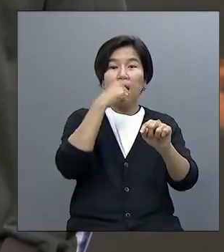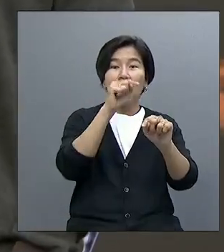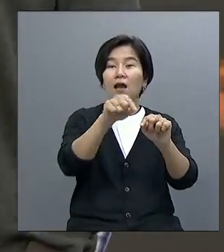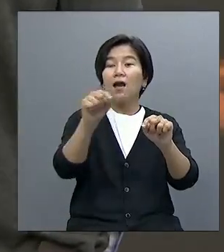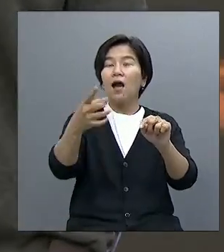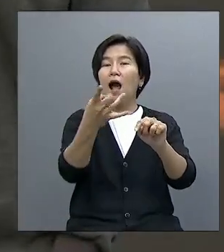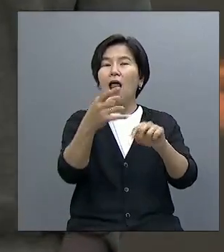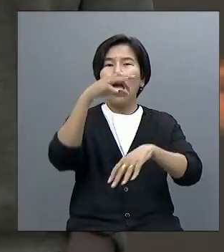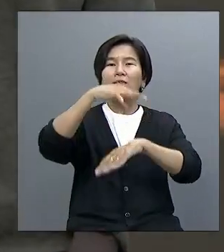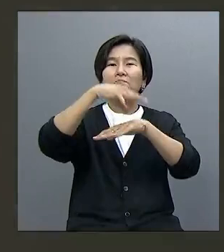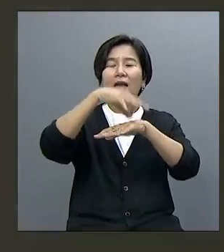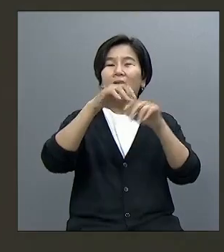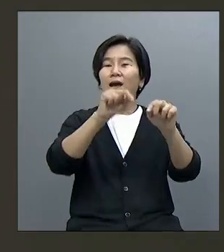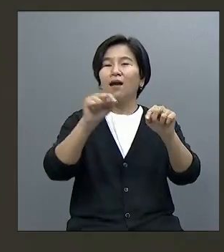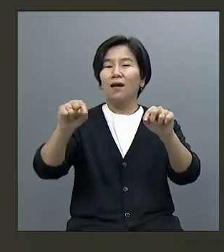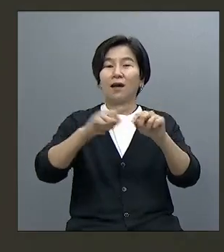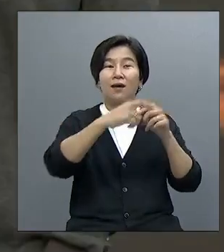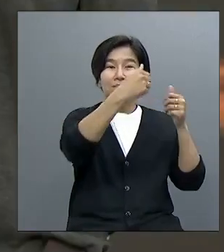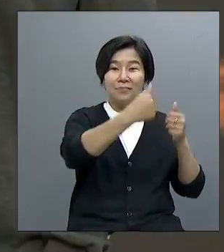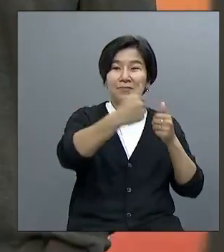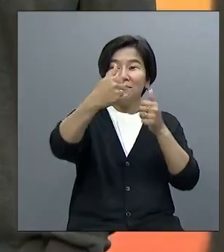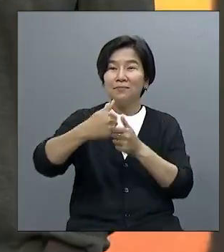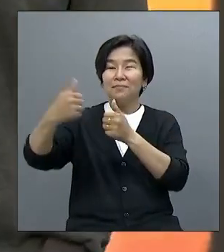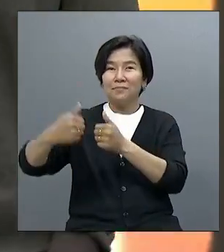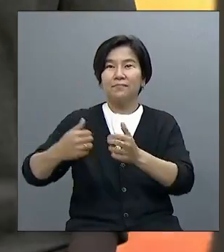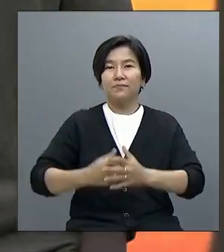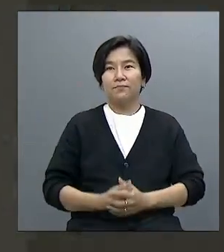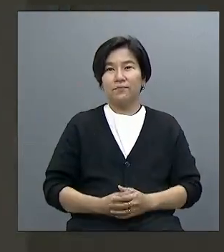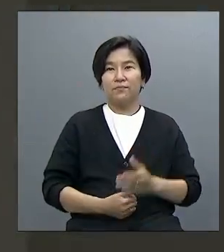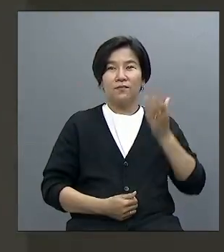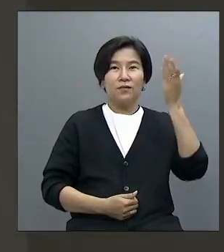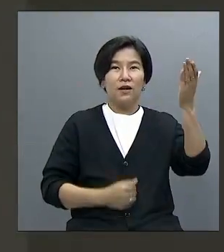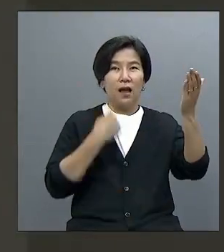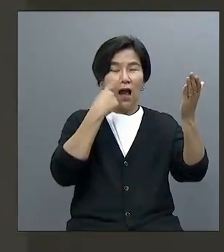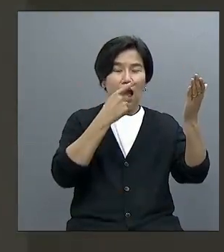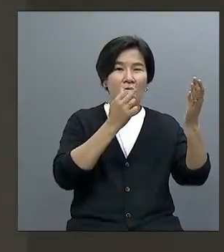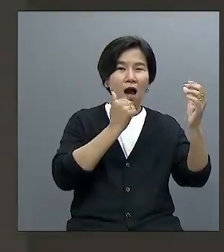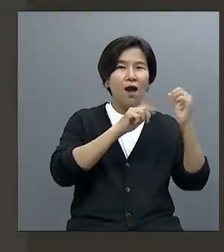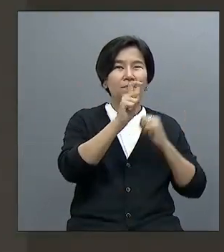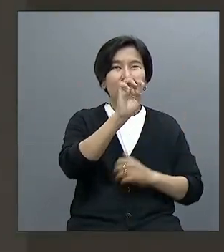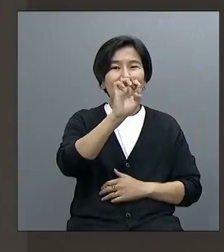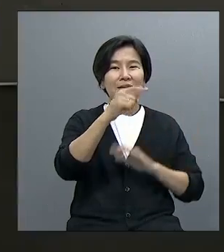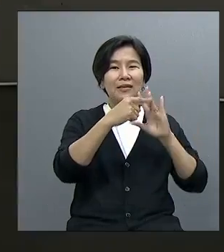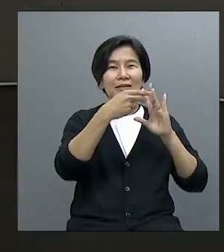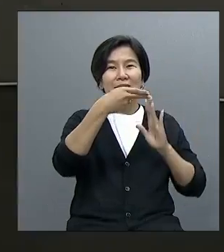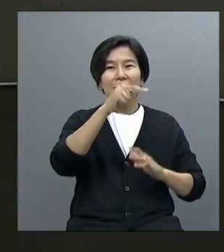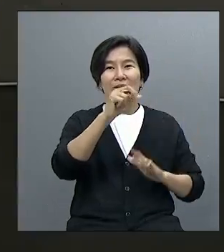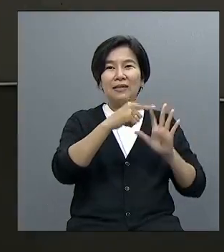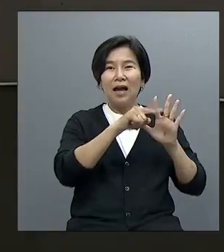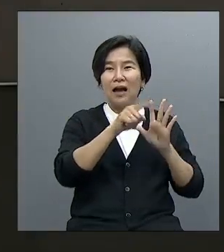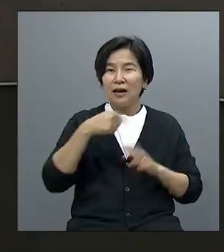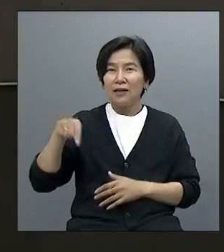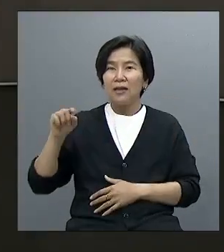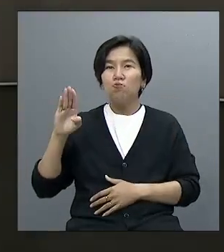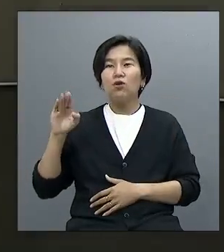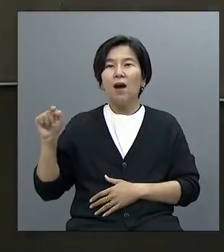ร ทีนี้ใครจะปะทะกับใครอย่าง น ี้ นะอย่างพี่กอลูปหล่ออาจจะเป็นตัวอีเหนานี่อาจจะเป็นบุษบานี่อ